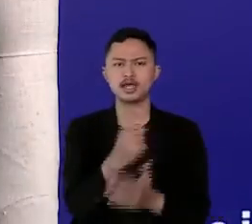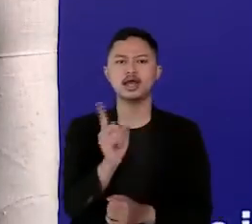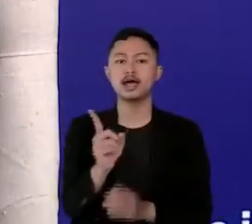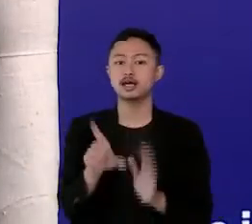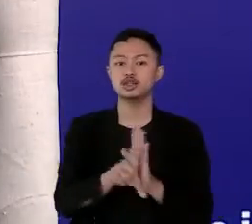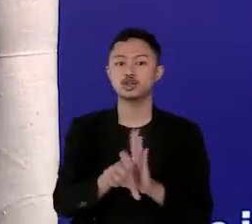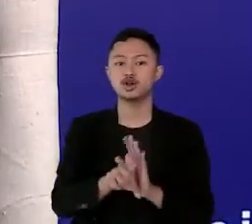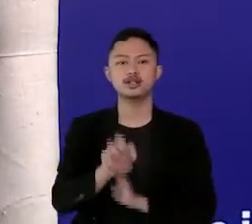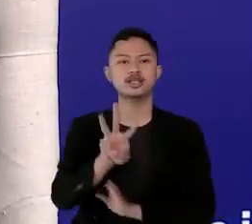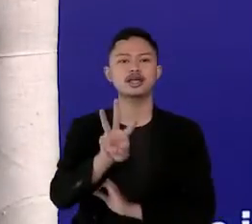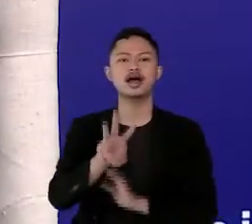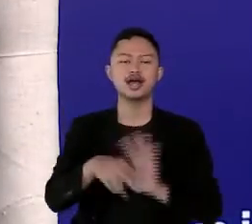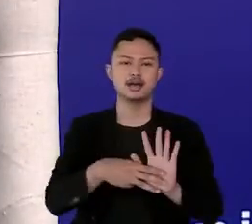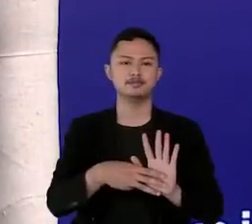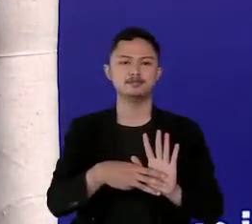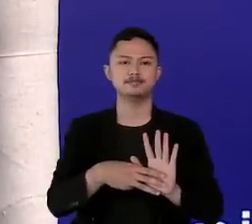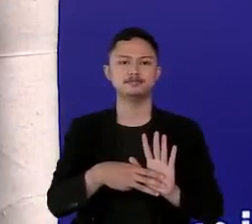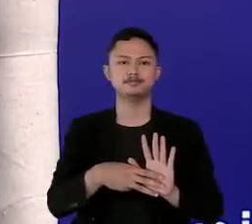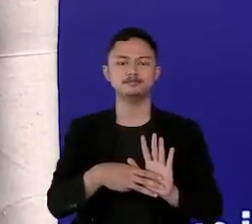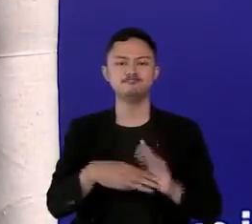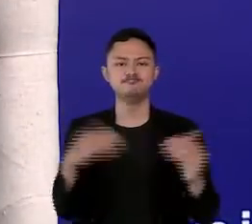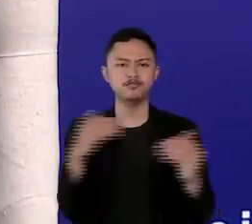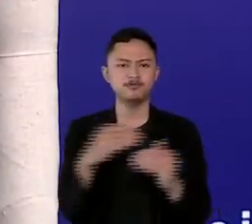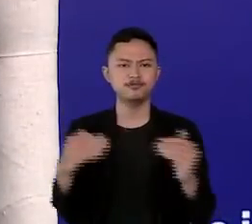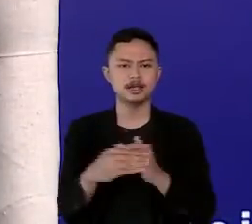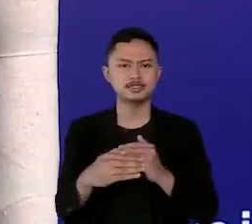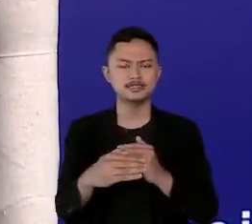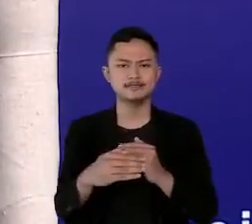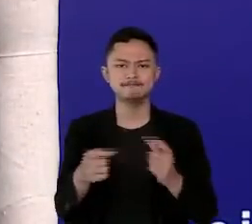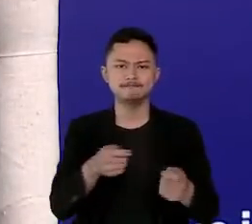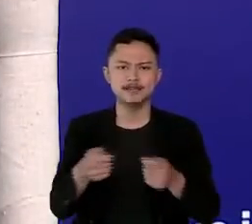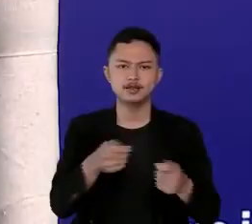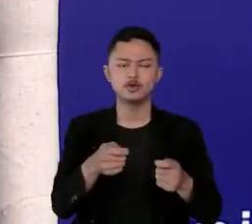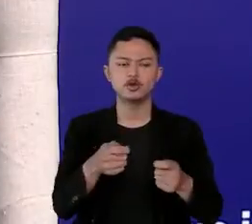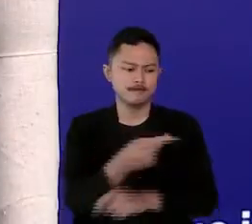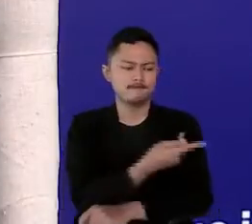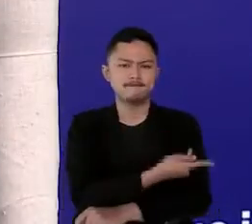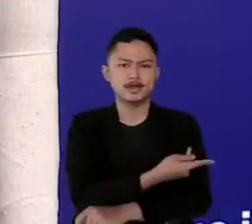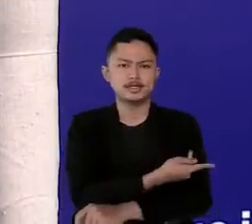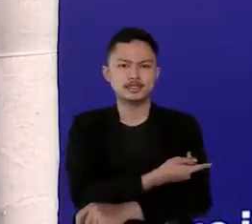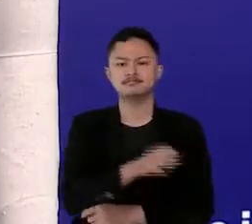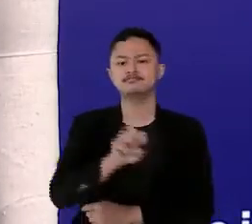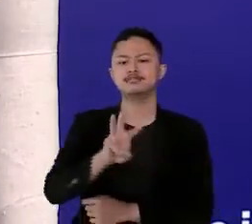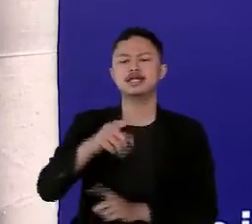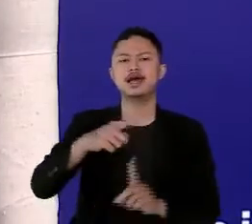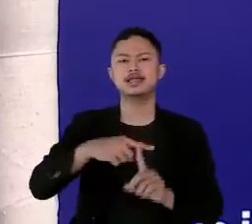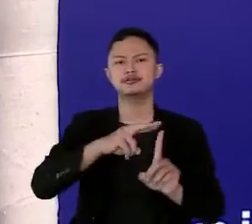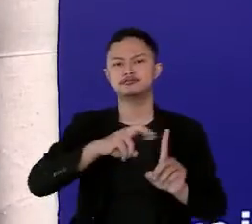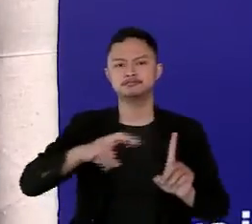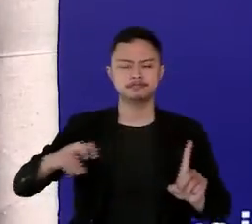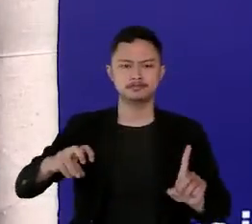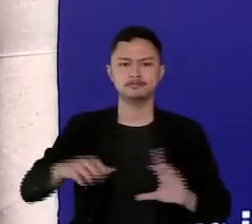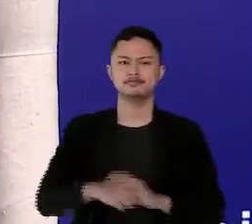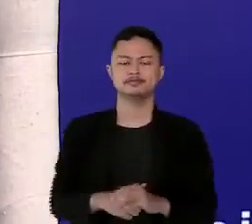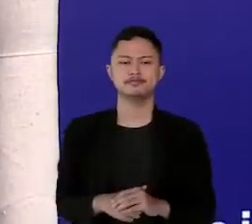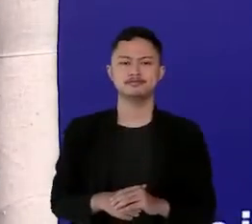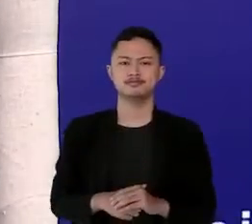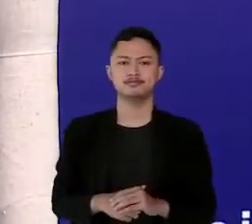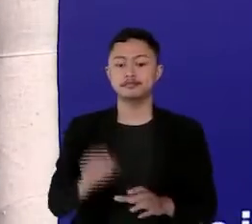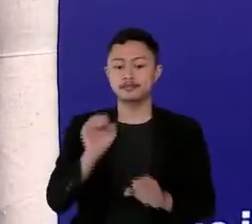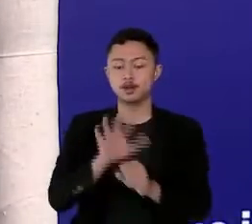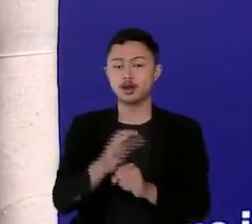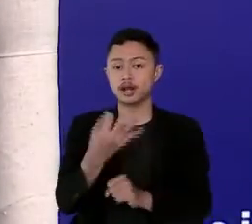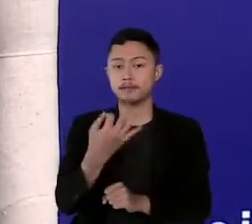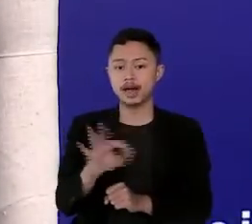seperti 3M pengaturan mobilitas vaksinasi dan juga 3t lantas Bagaimana melindungi diri dari